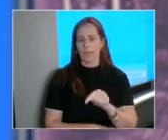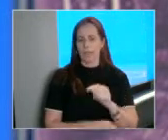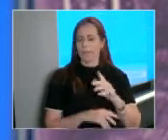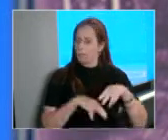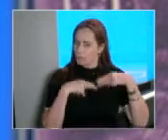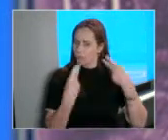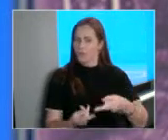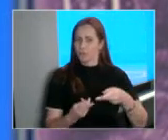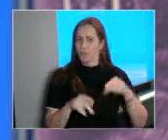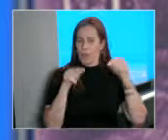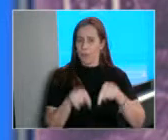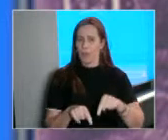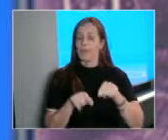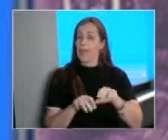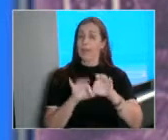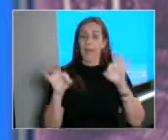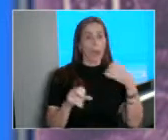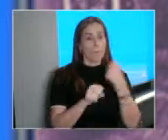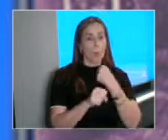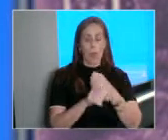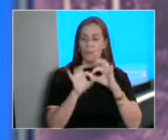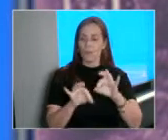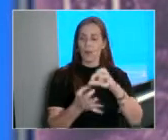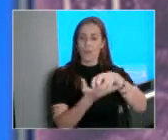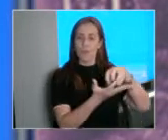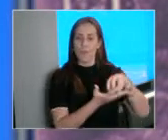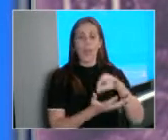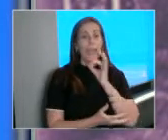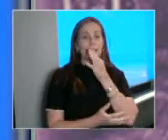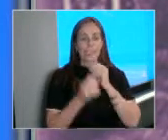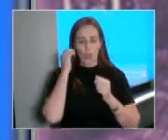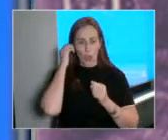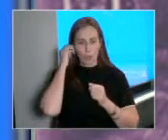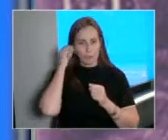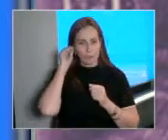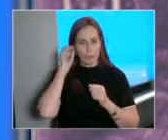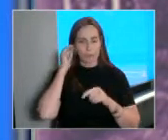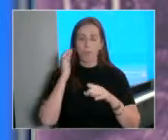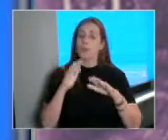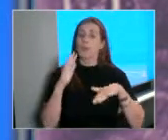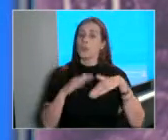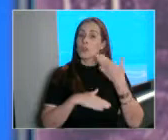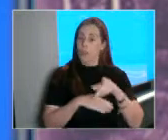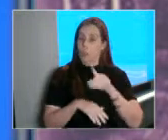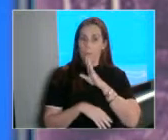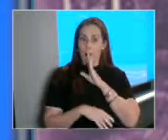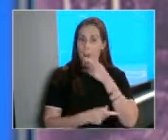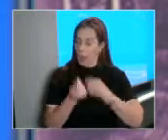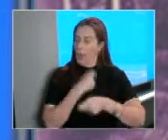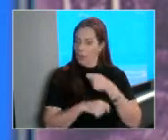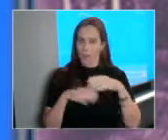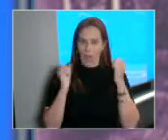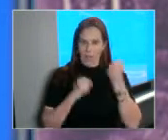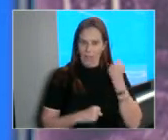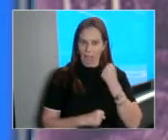ובחידוש היישוב היהודי, וכך החלה פעולתו למען המושבות הצעירות בארץ ישראל. כאשר הן נקלעו למשבר הכלכלי